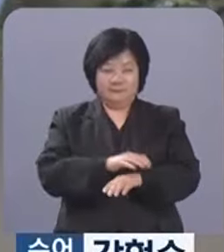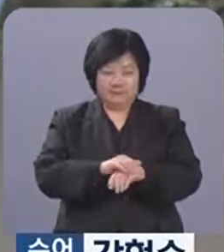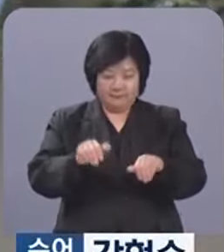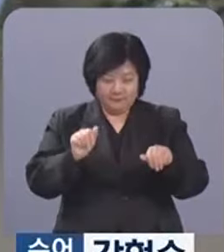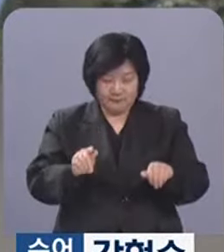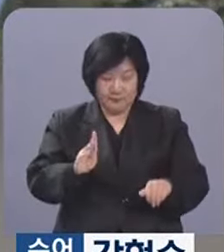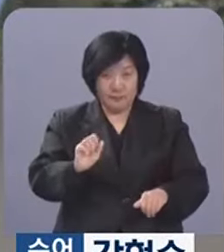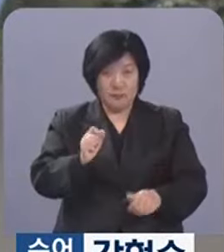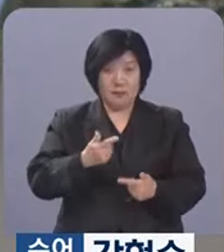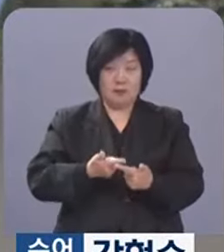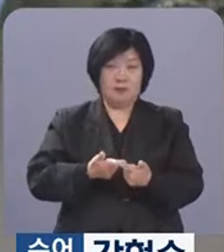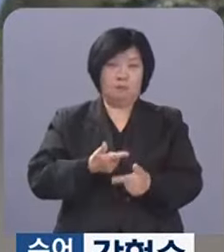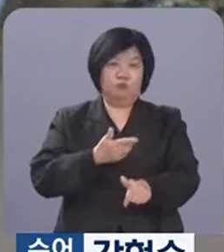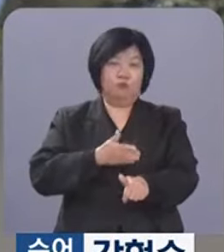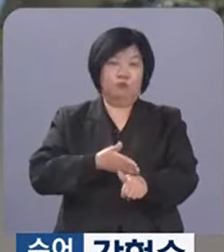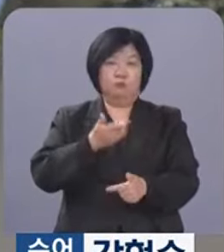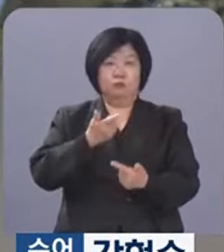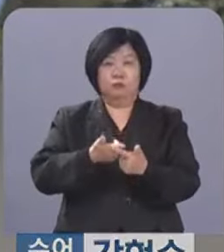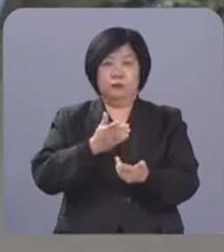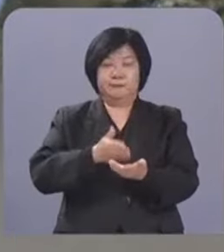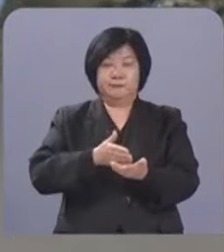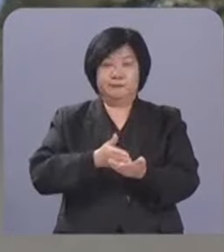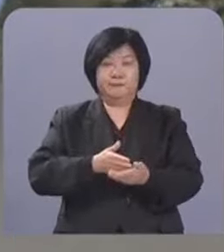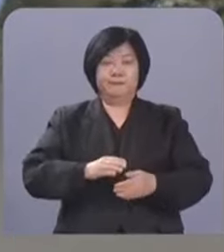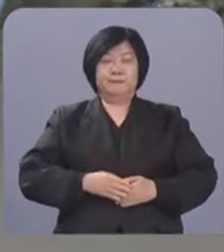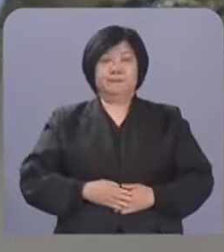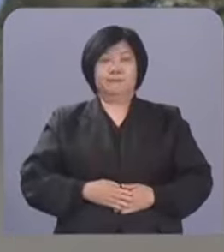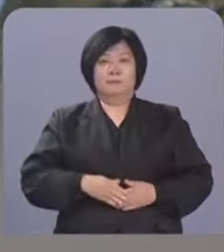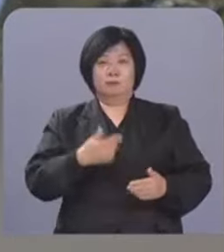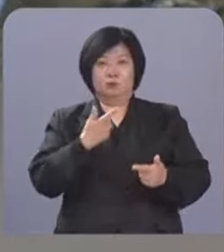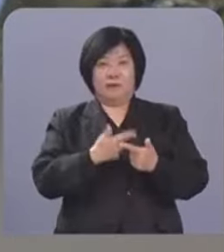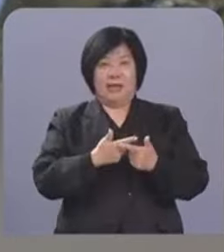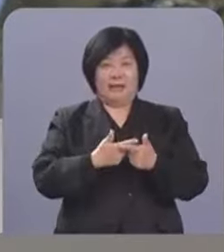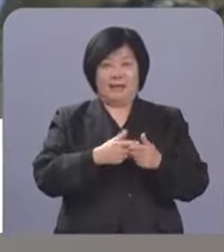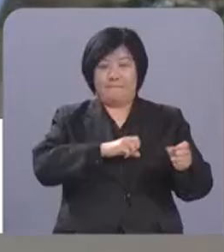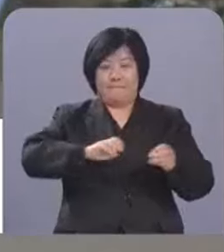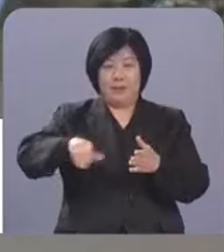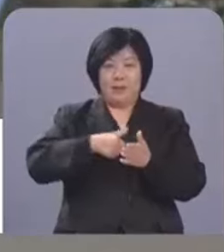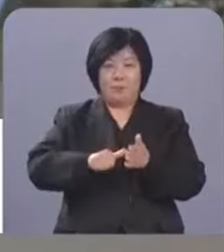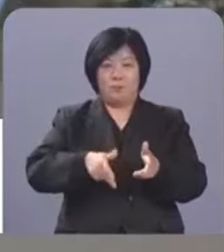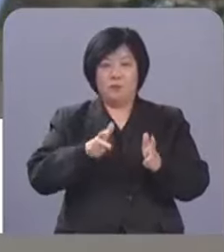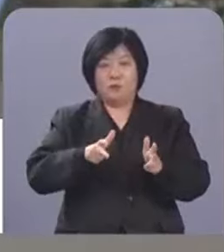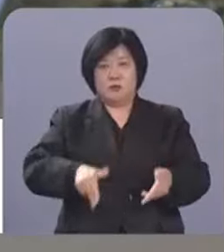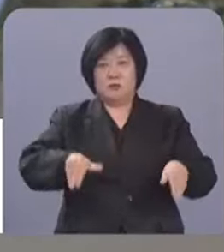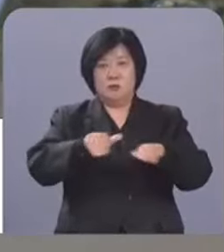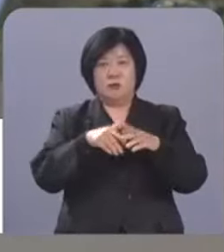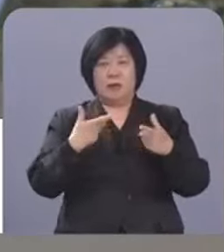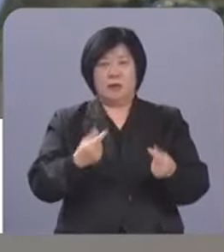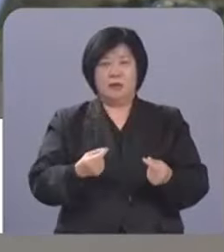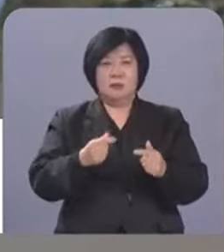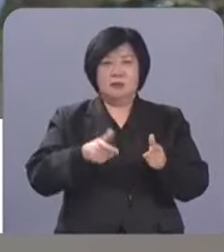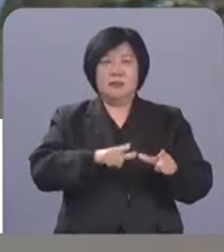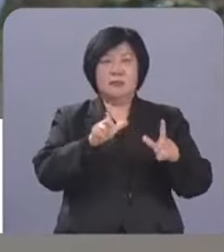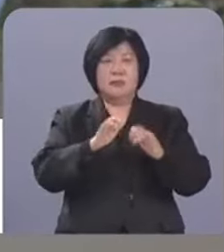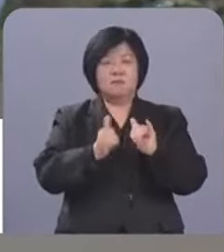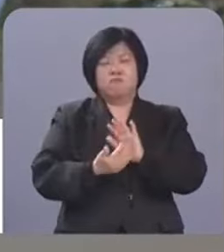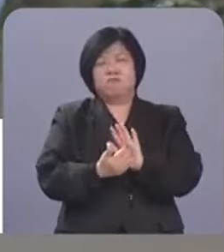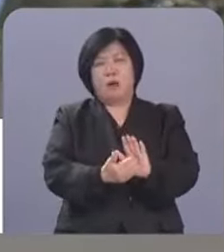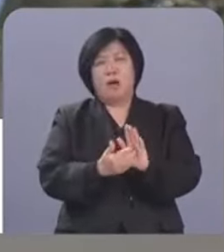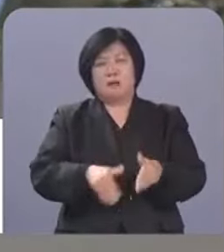여러분 안녕하십니까? KBS 9시 부산 뉴스입니다. 부산시가 폐기물 처리시설과 같은 주민 기피시설의